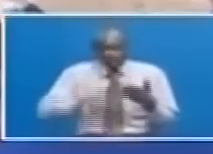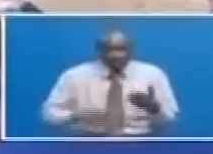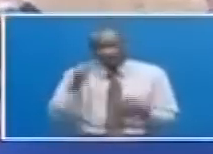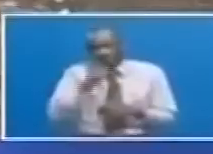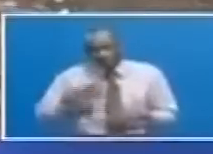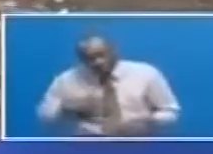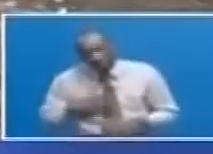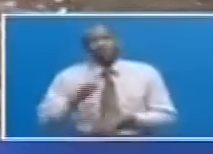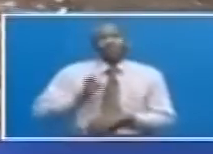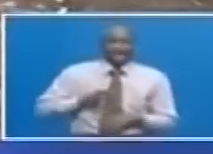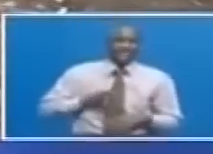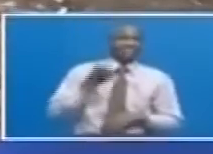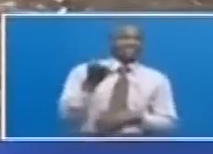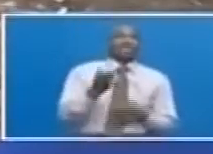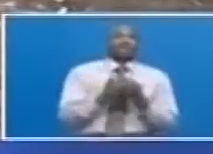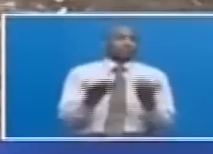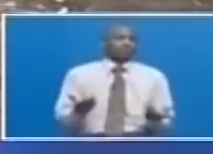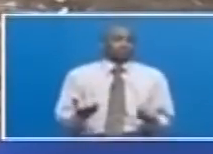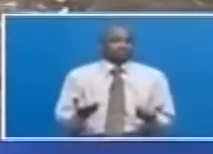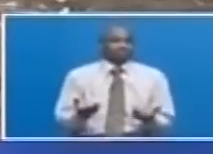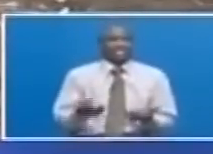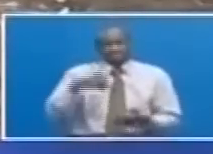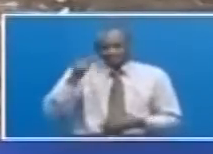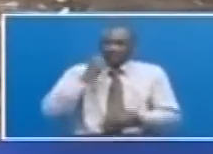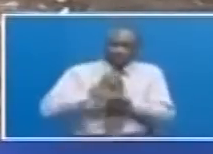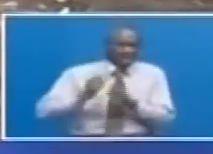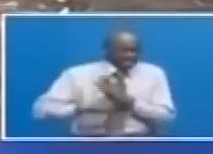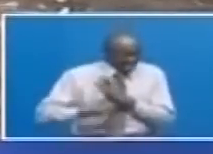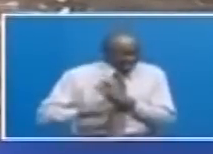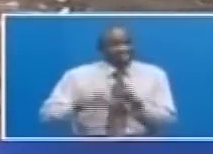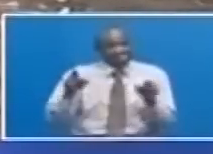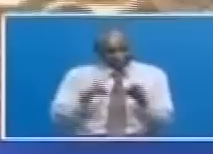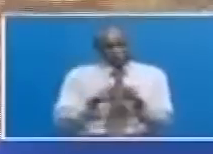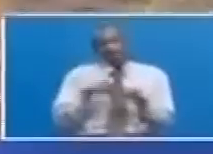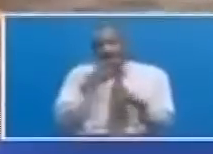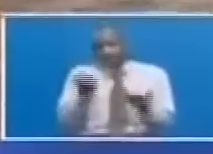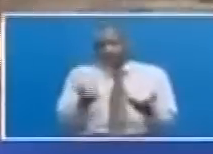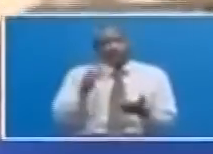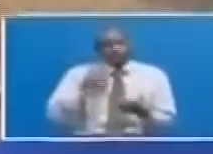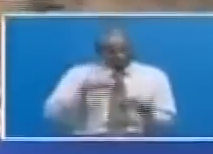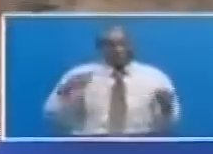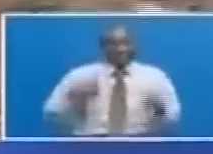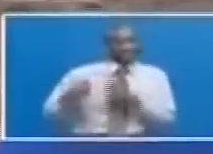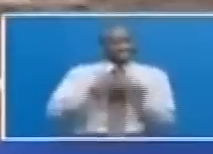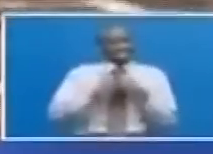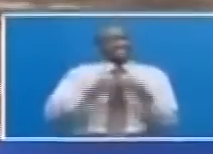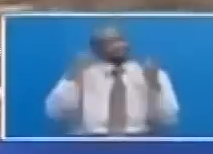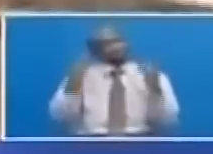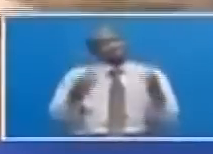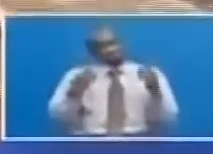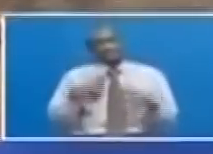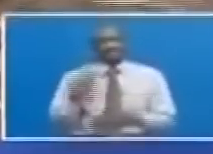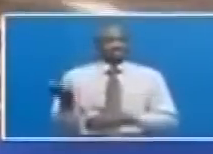wazee, kuna mama. Bila shaka wanajitahidi kwa bidii ya mchwa, ila wanakabiliwa na panda shuka za hapa na